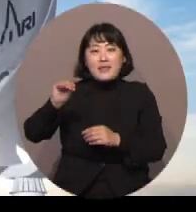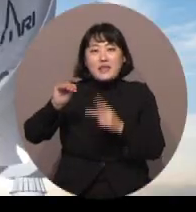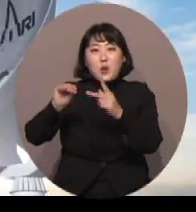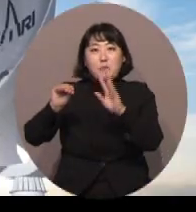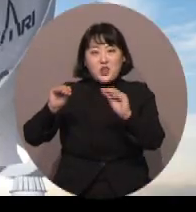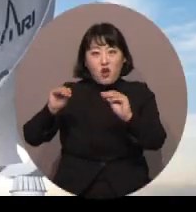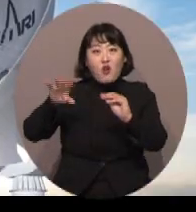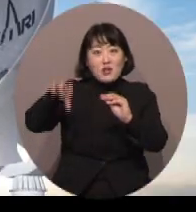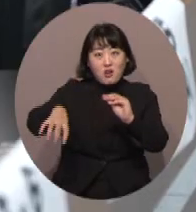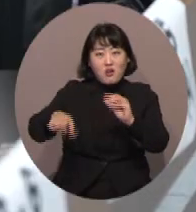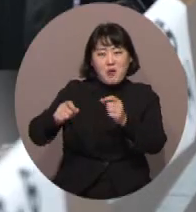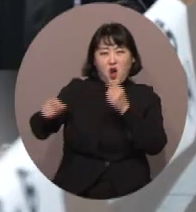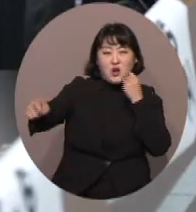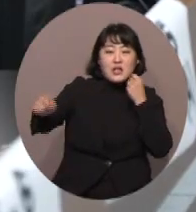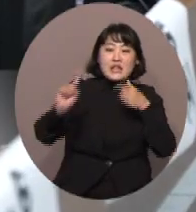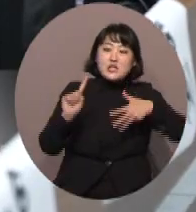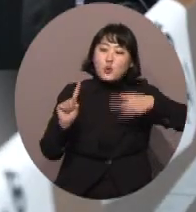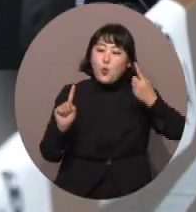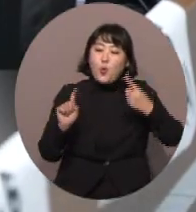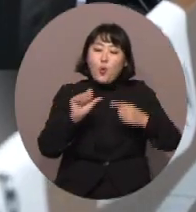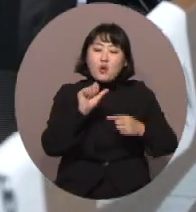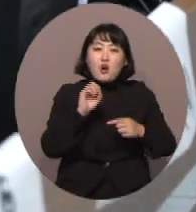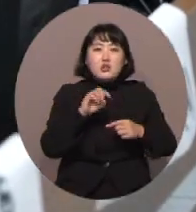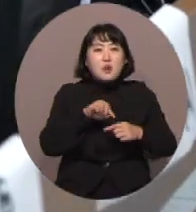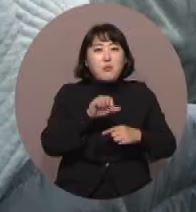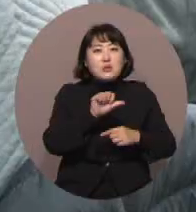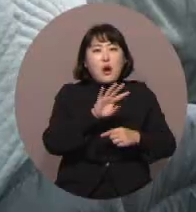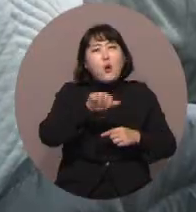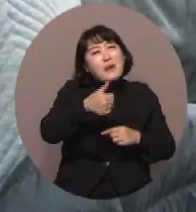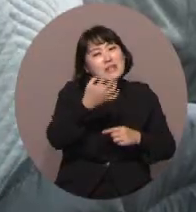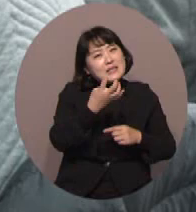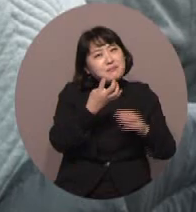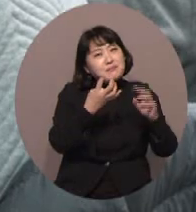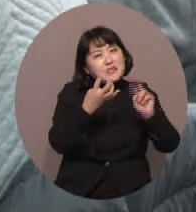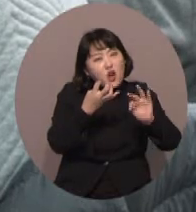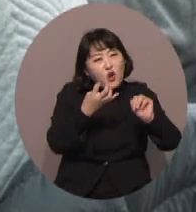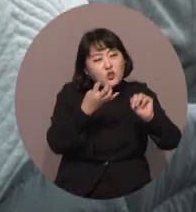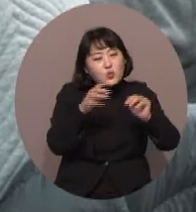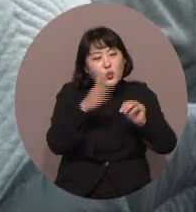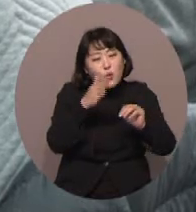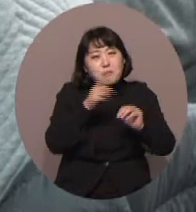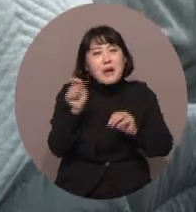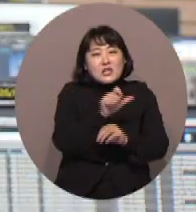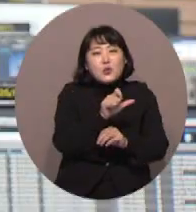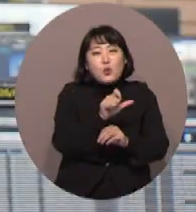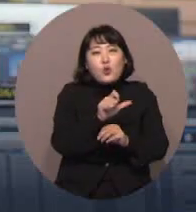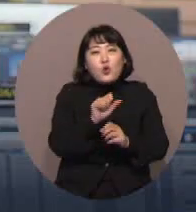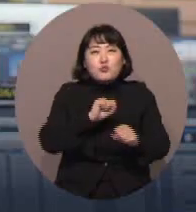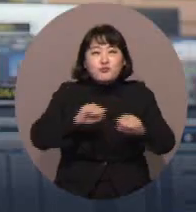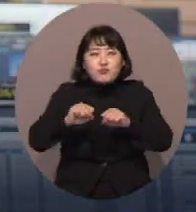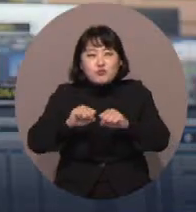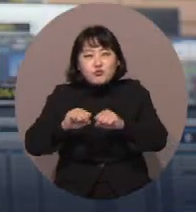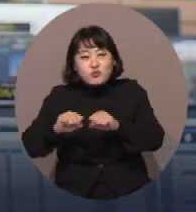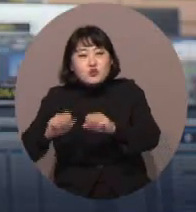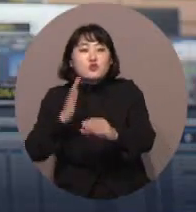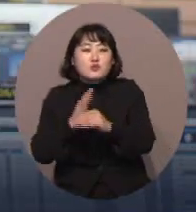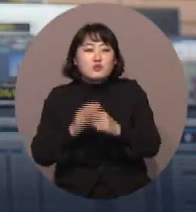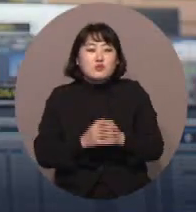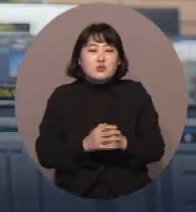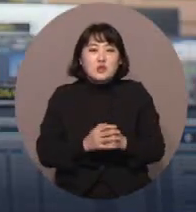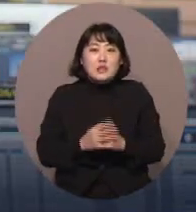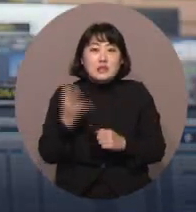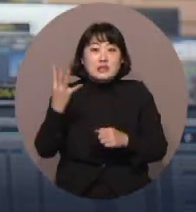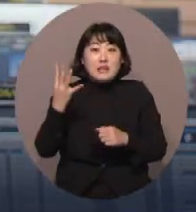떨어진 거리에서 초당 0.54km 속도로 순항하고 있습니다. 네 번의 궤적 수정 기동이 남아 있고요.